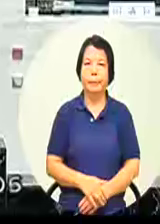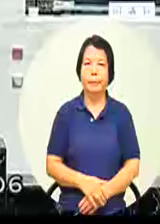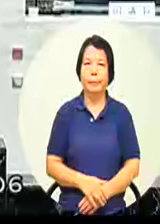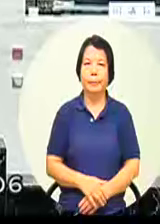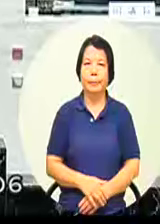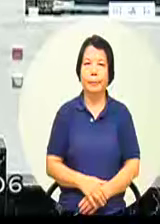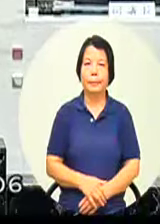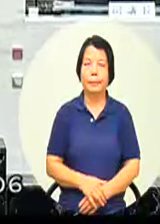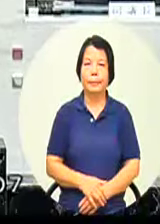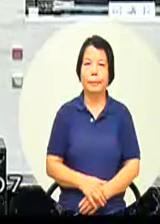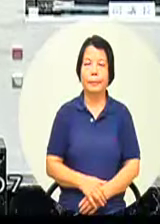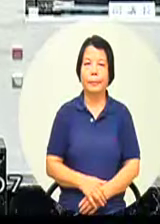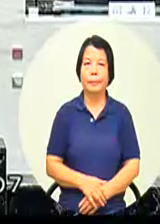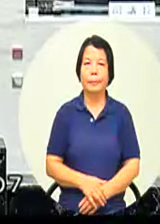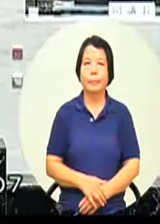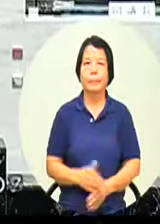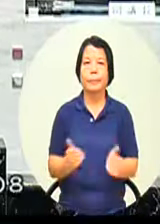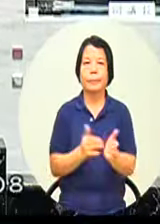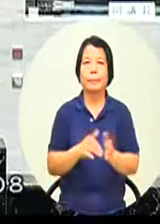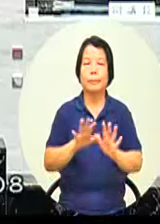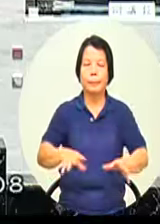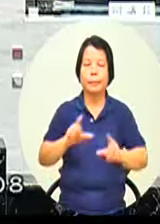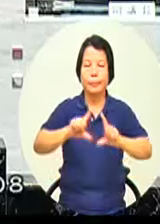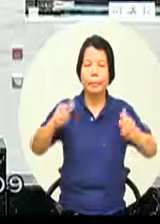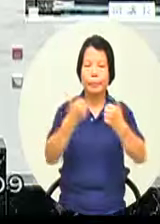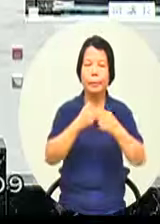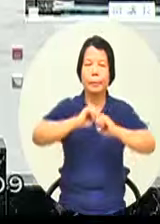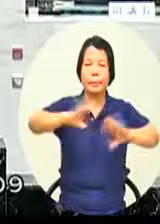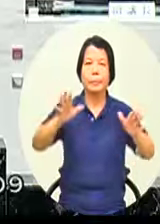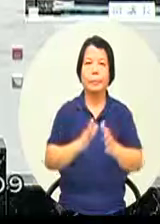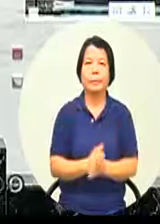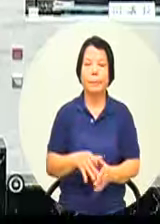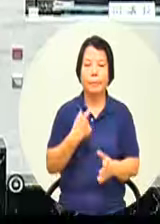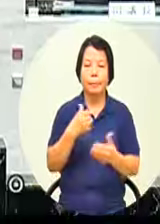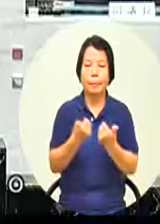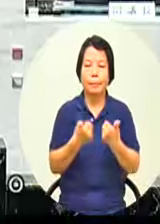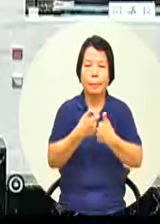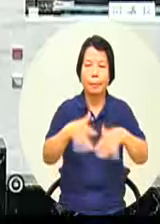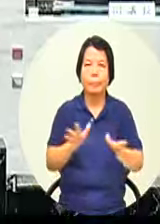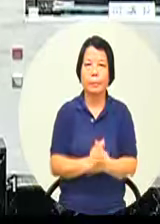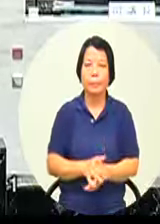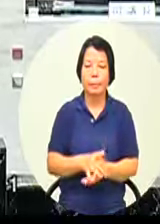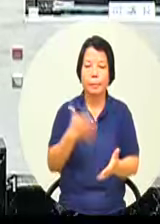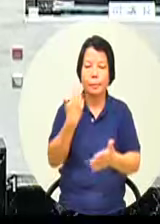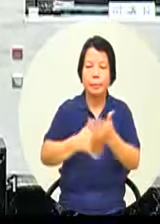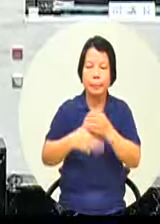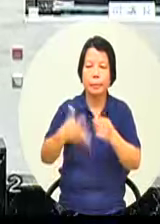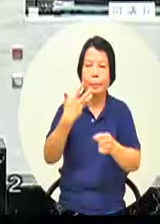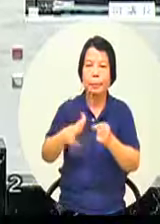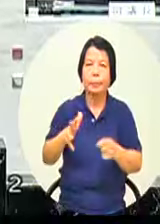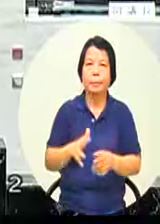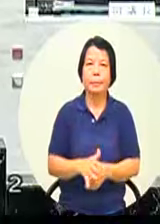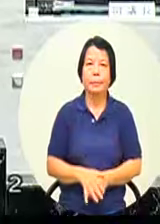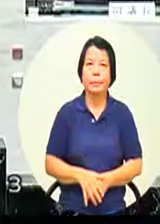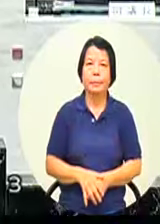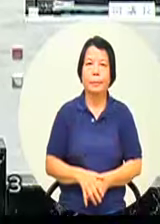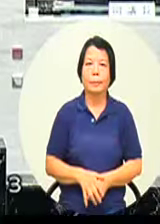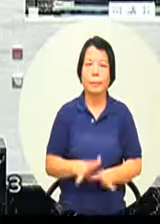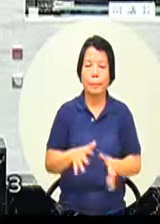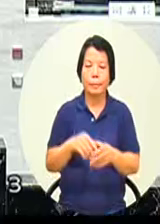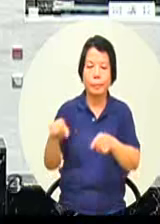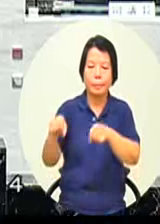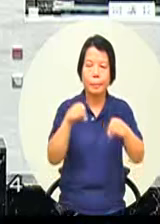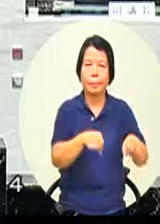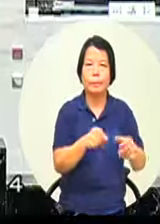好了哈，那个向大会报告哈，离散会时间还有8分钟了哈。那么你延长时